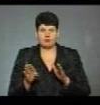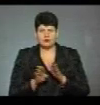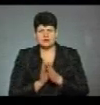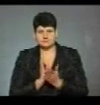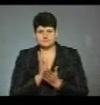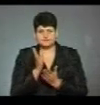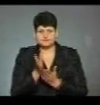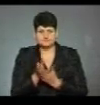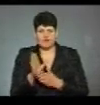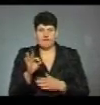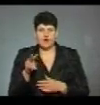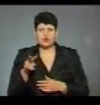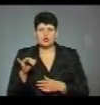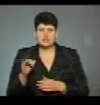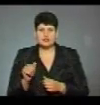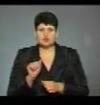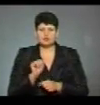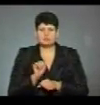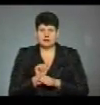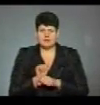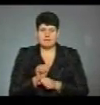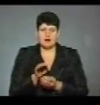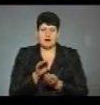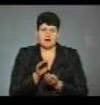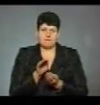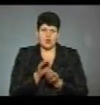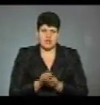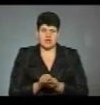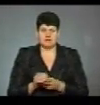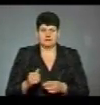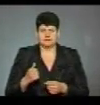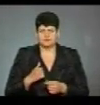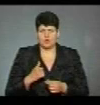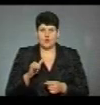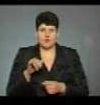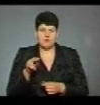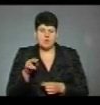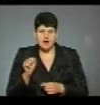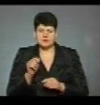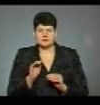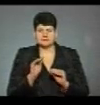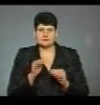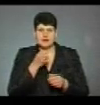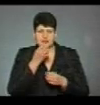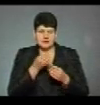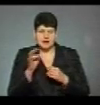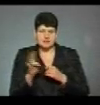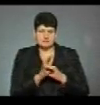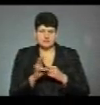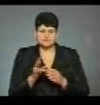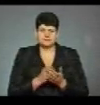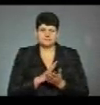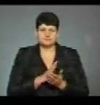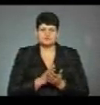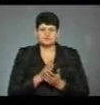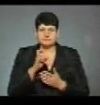до Волочиська, де зупинилася біля могили вояків УПА. Там учасники акції поклали квіти, а священники відправили